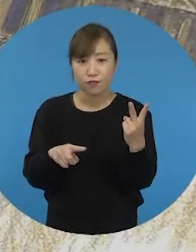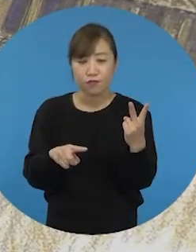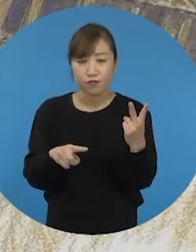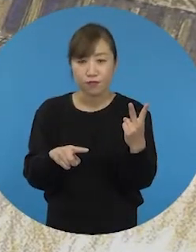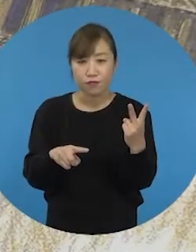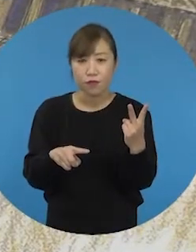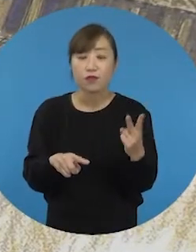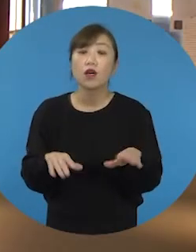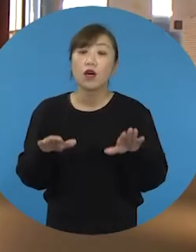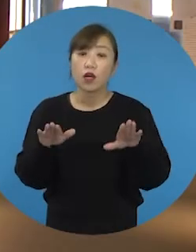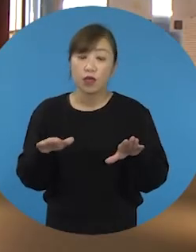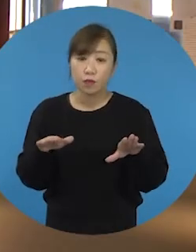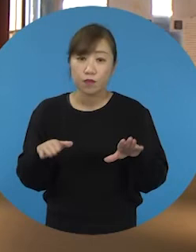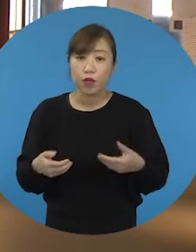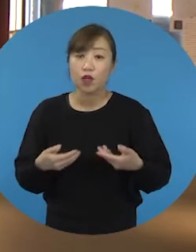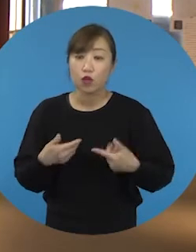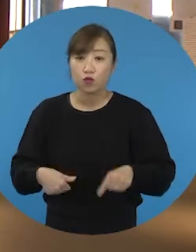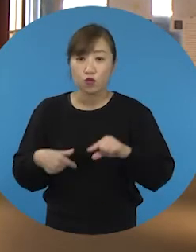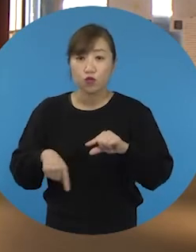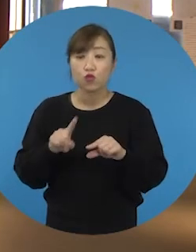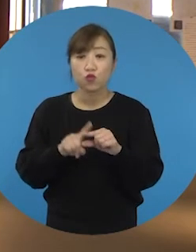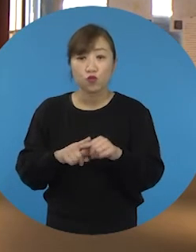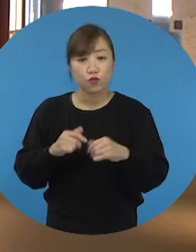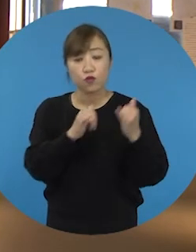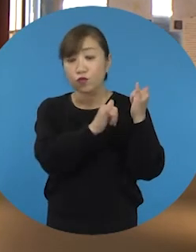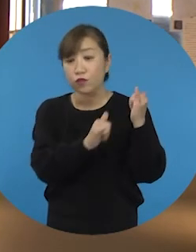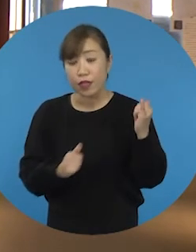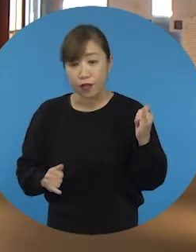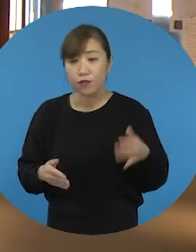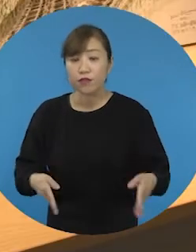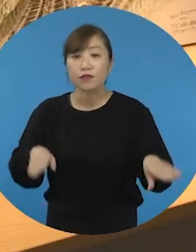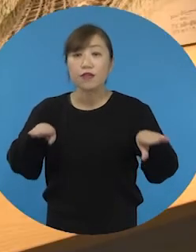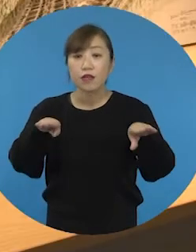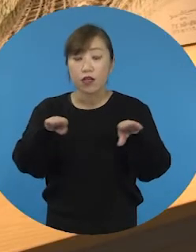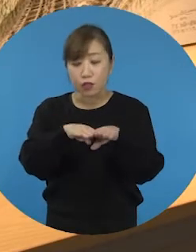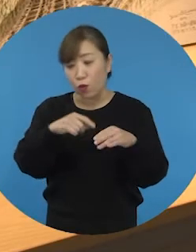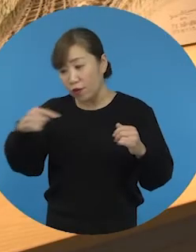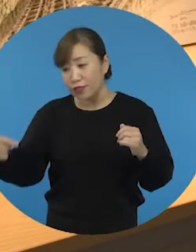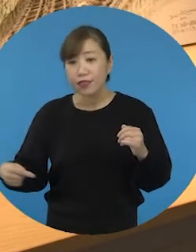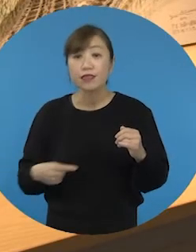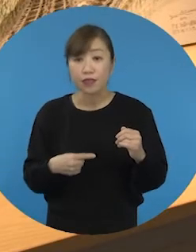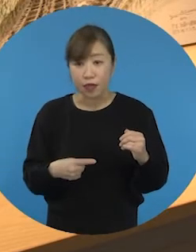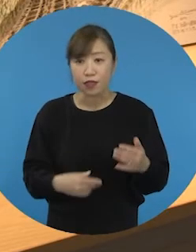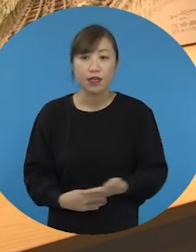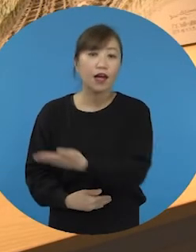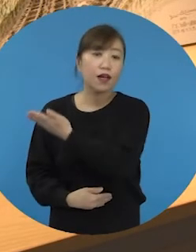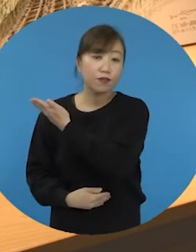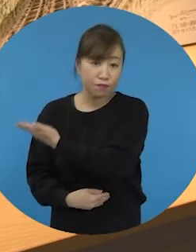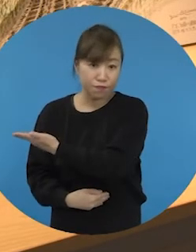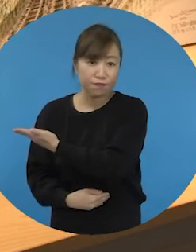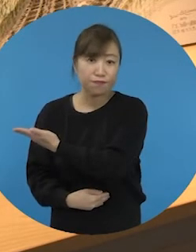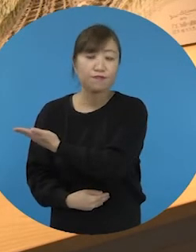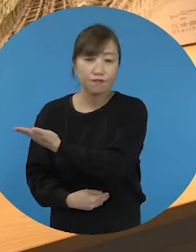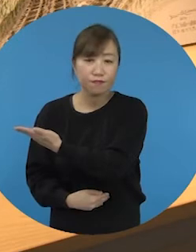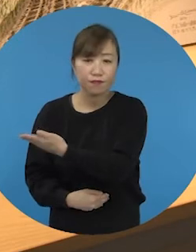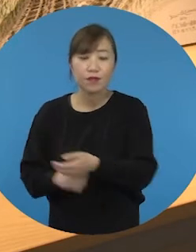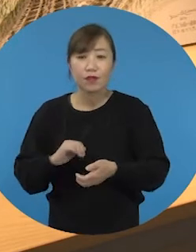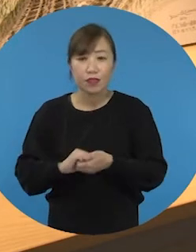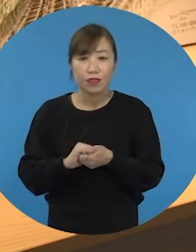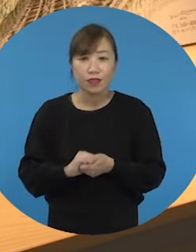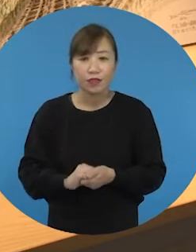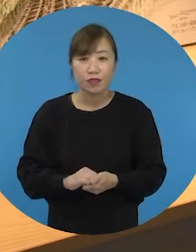いていただきまして、こちらを展示でですね、ふるさと府中歴史館の1階で展示しておりますので、ぜひ見